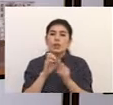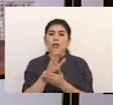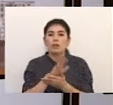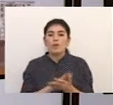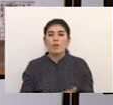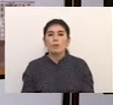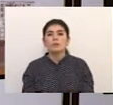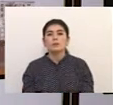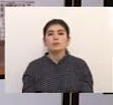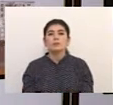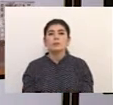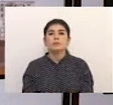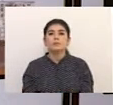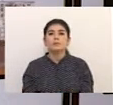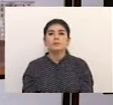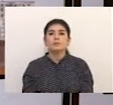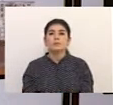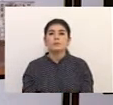etadi.